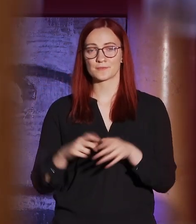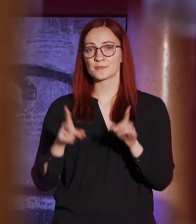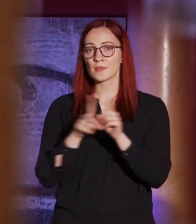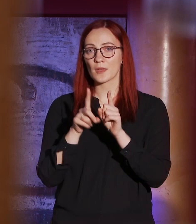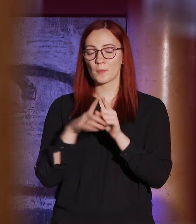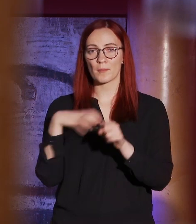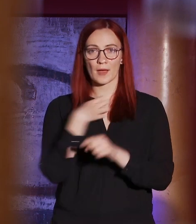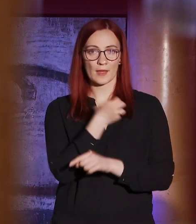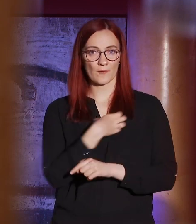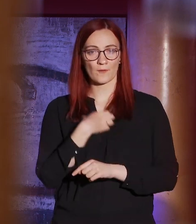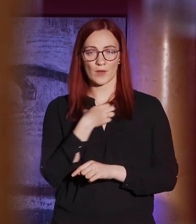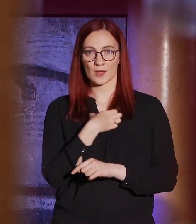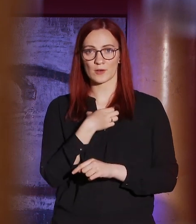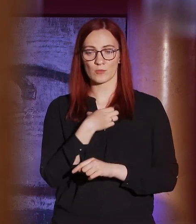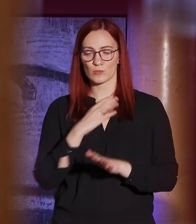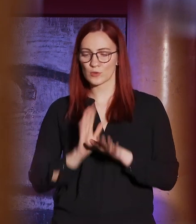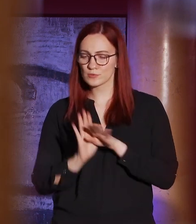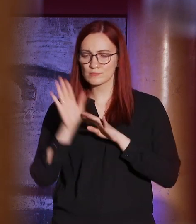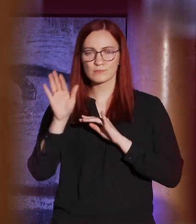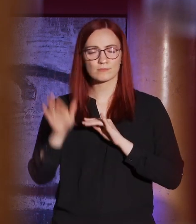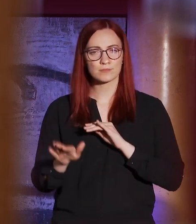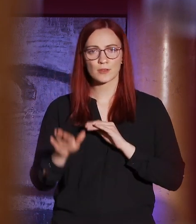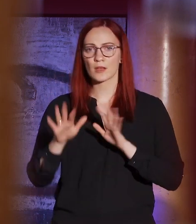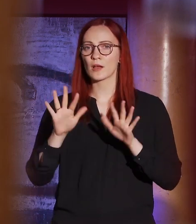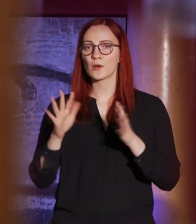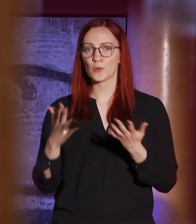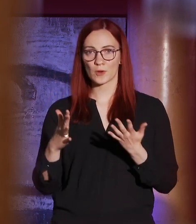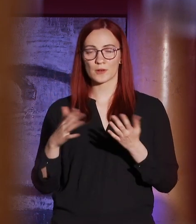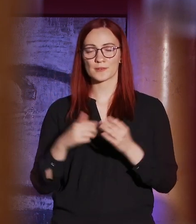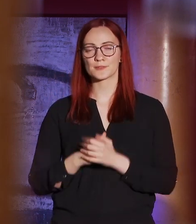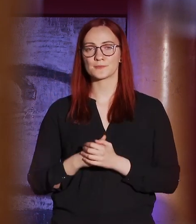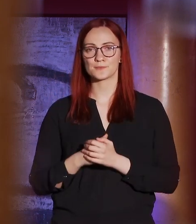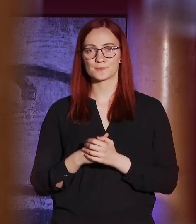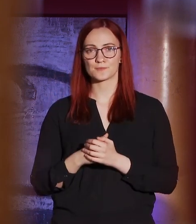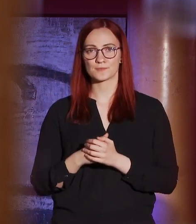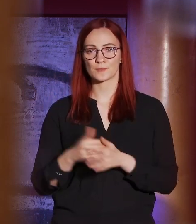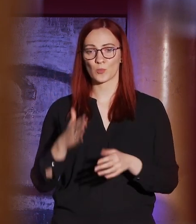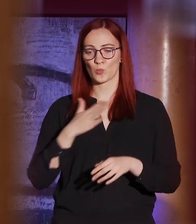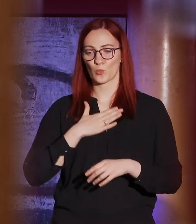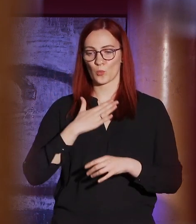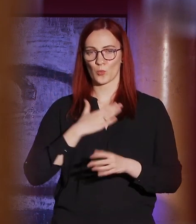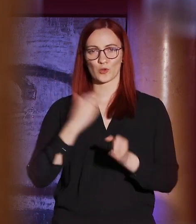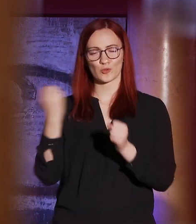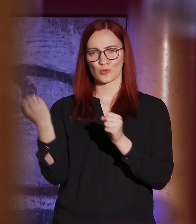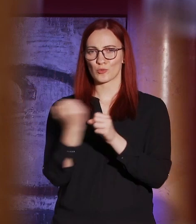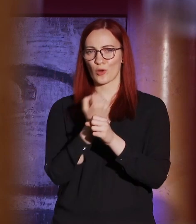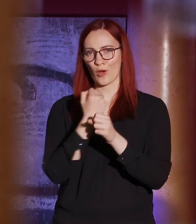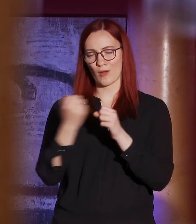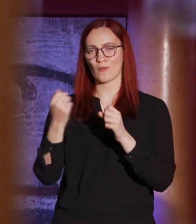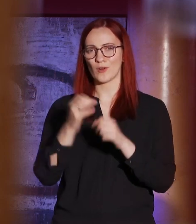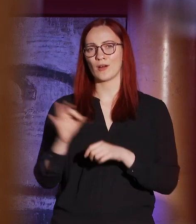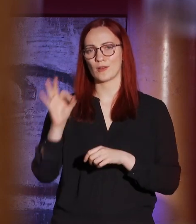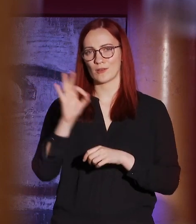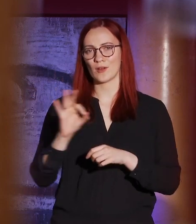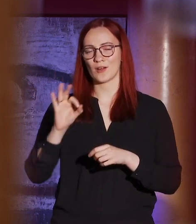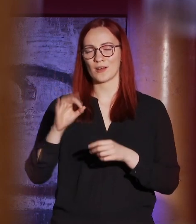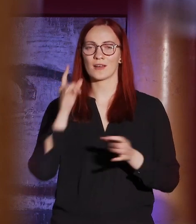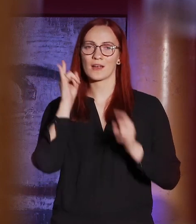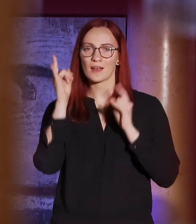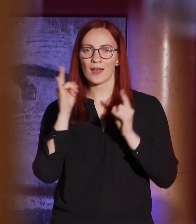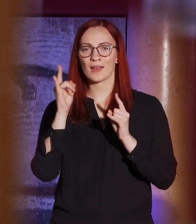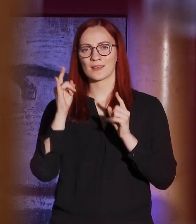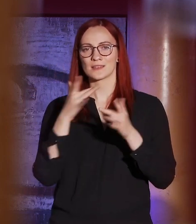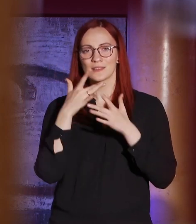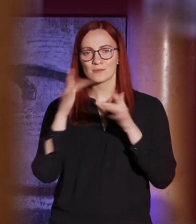labai svarbus žingsnis mūsų kelyje ir mūsų kovoje už garsinį vaizdavimą tai būtų,